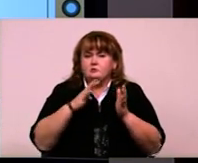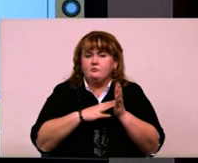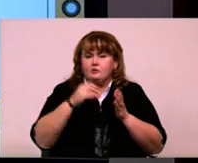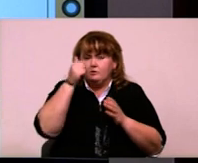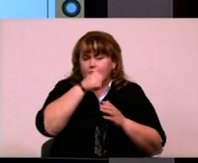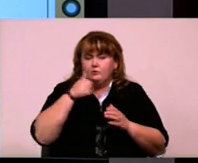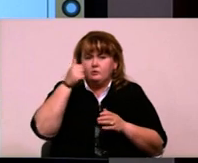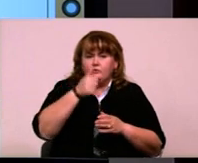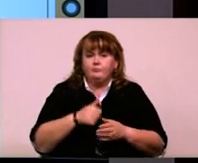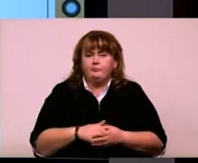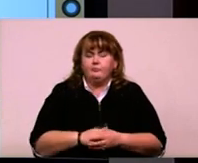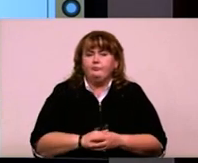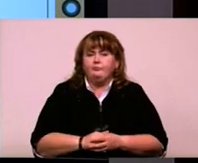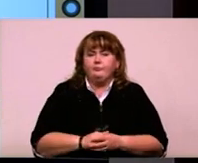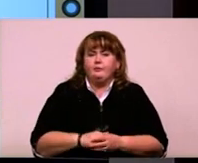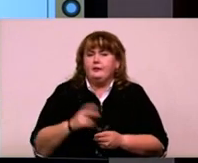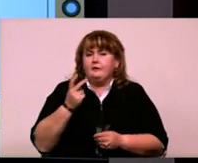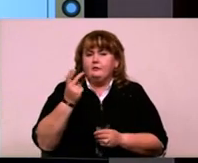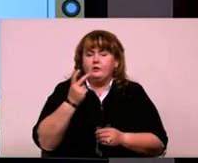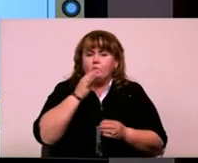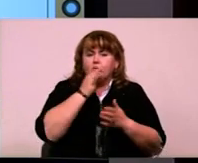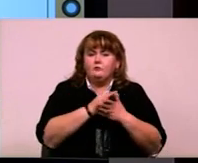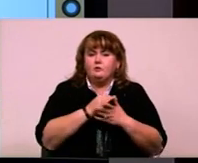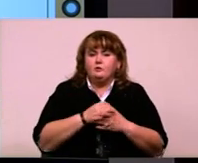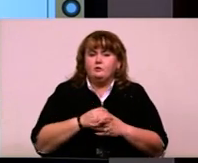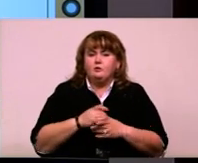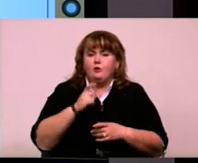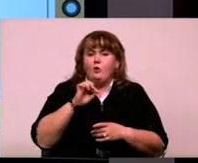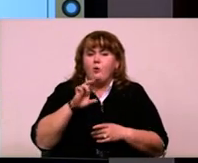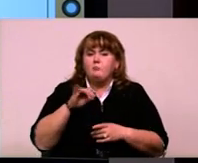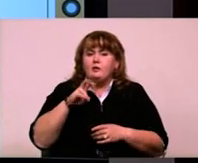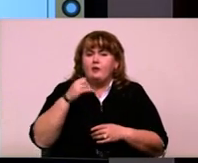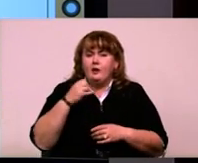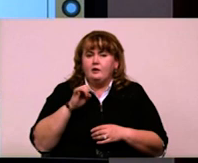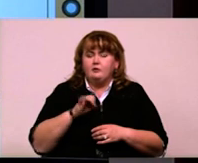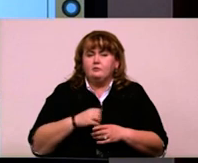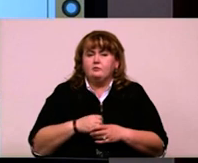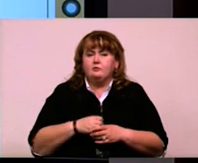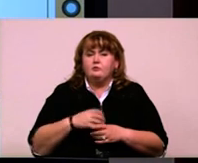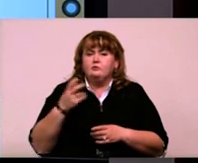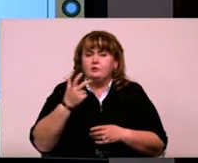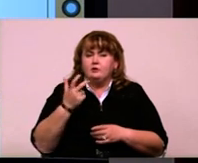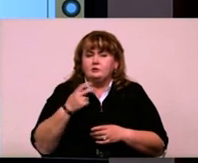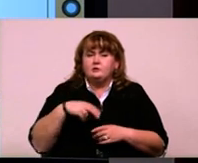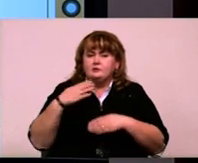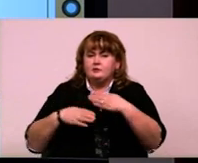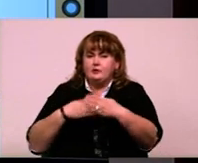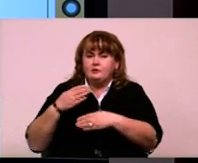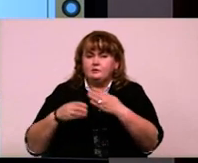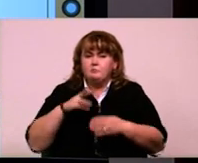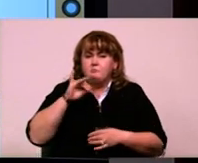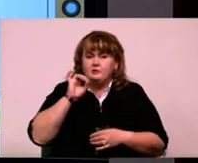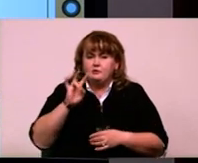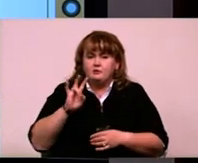1279 года. Второй ответ. Хубилай. Третье. Династия